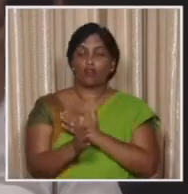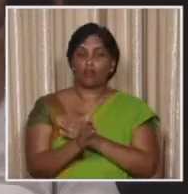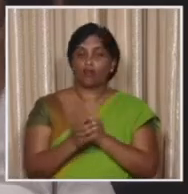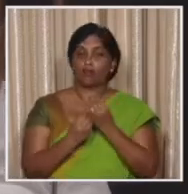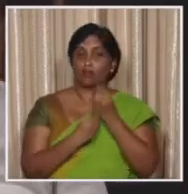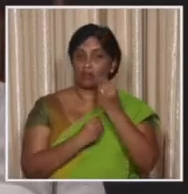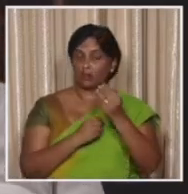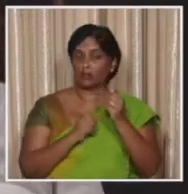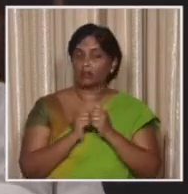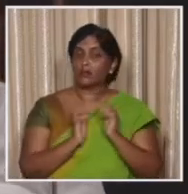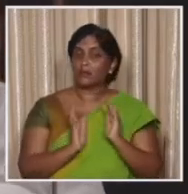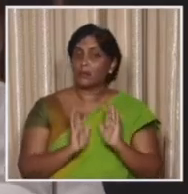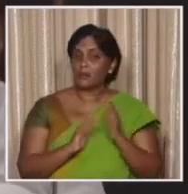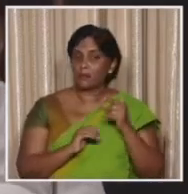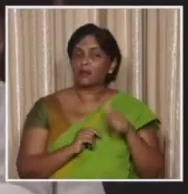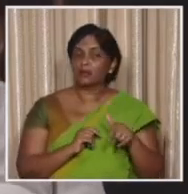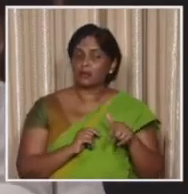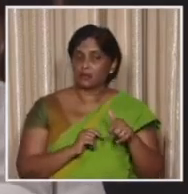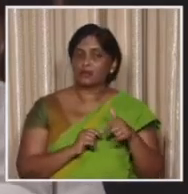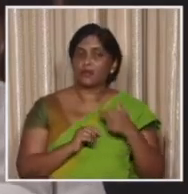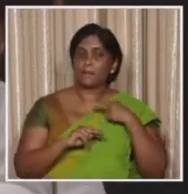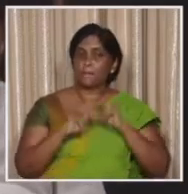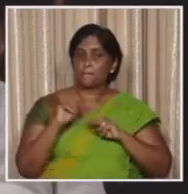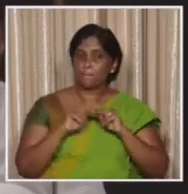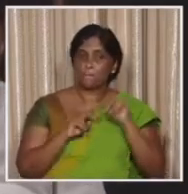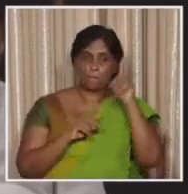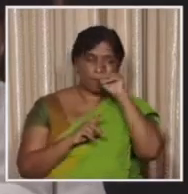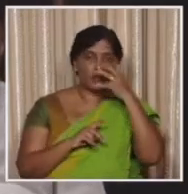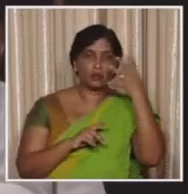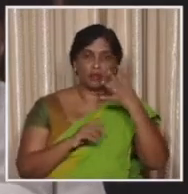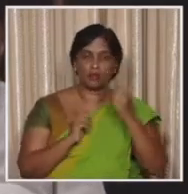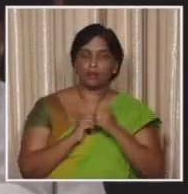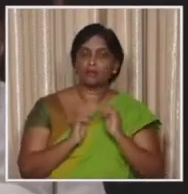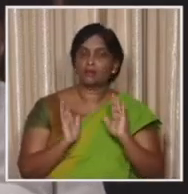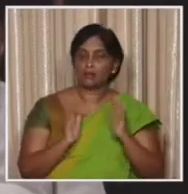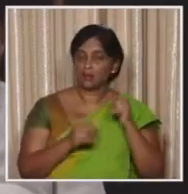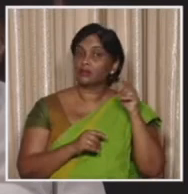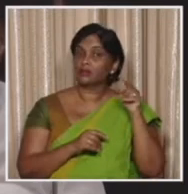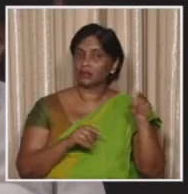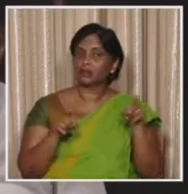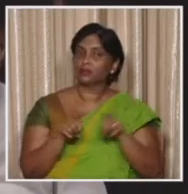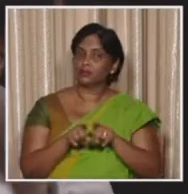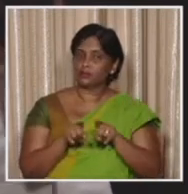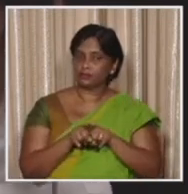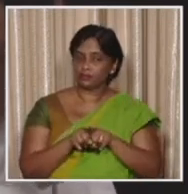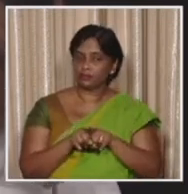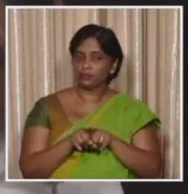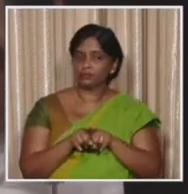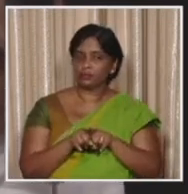දීමේ ආරම්භක වැඩසටහන අපි පෙබ්‍රවාරි මාසේ 4 වෙනිදා පටන් ගන්නවා. ඒකත් එක්කම